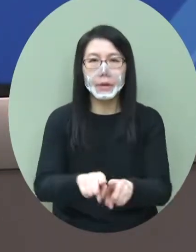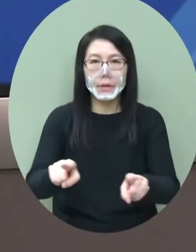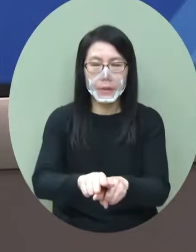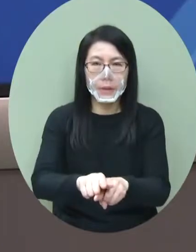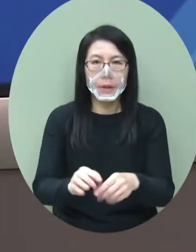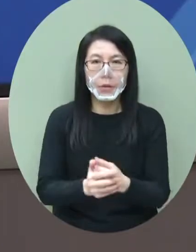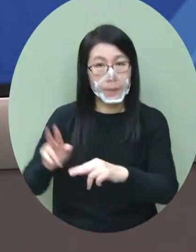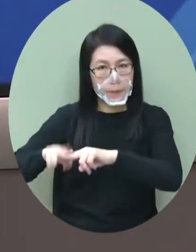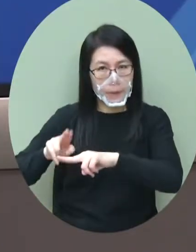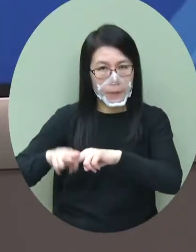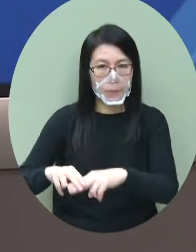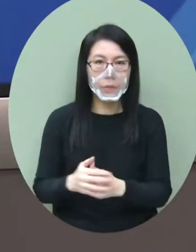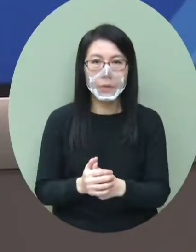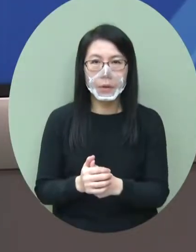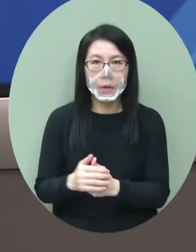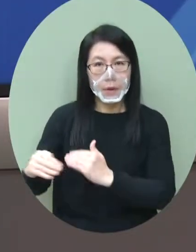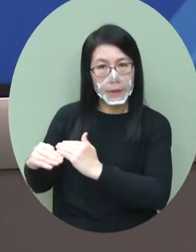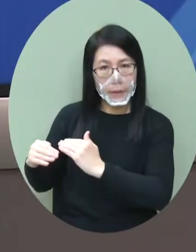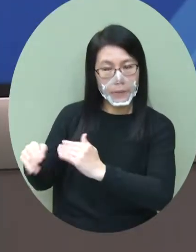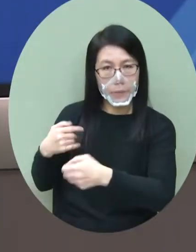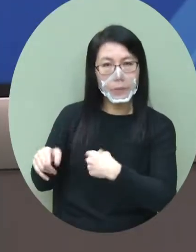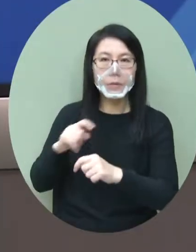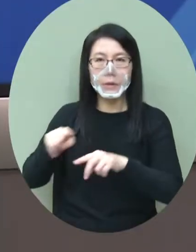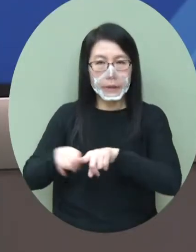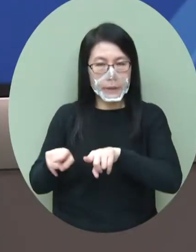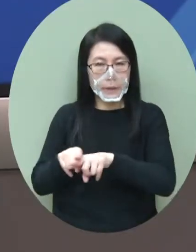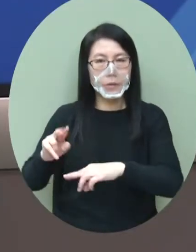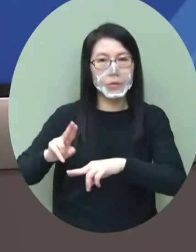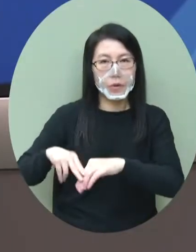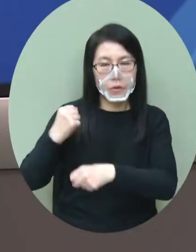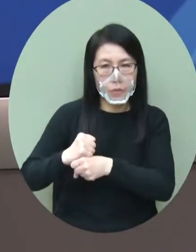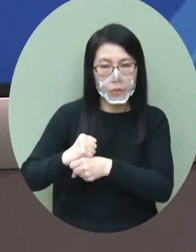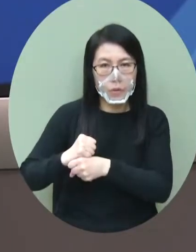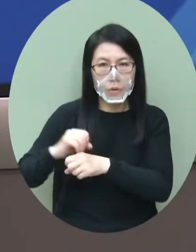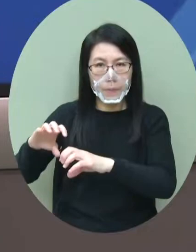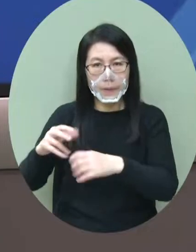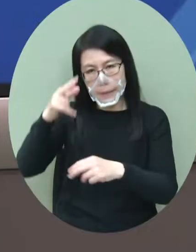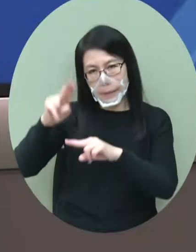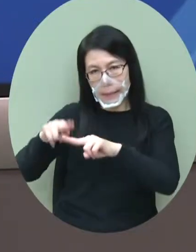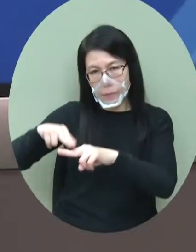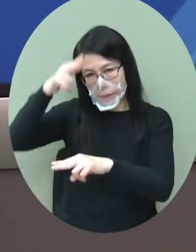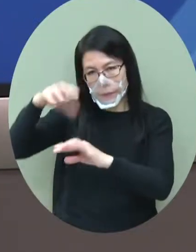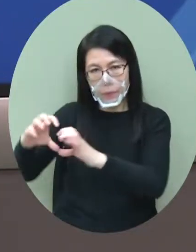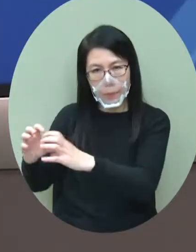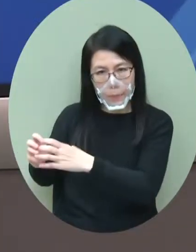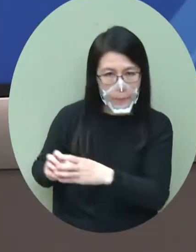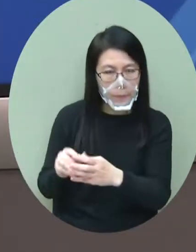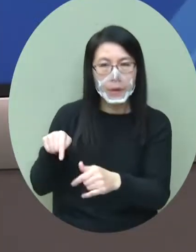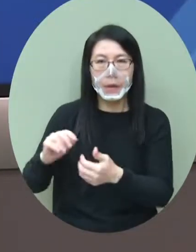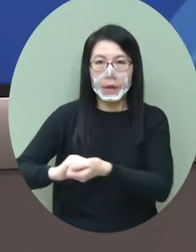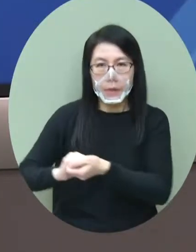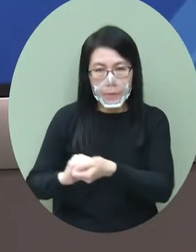合力的去做，也跟内地跨境双边。还有通过部委的协助呢，我们会不断的调